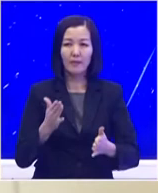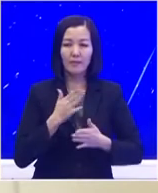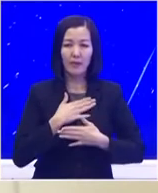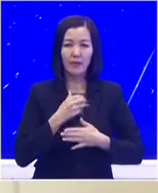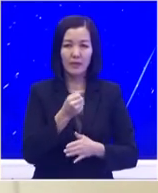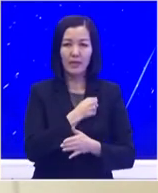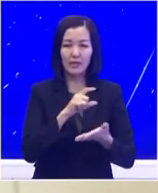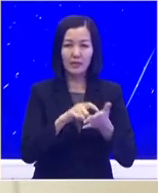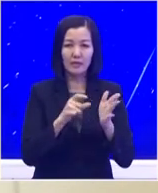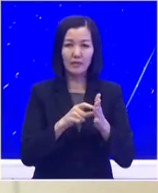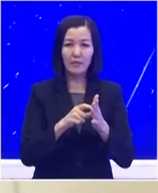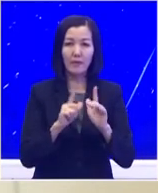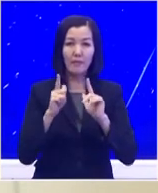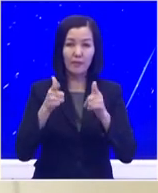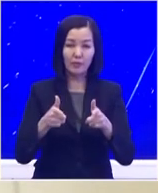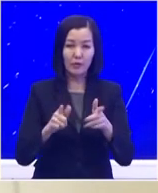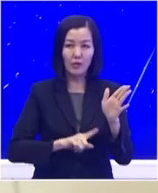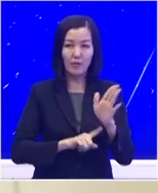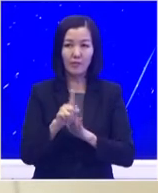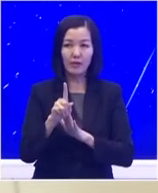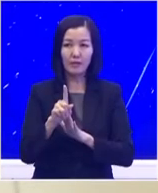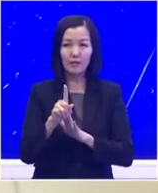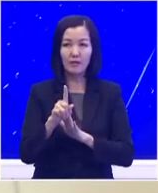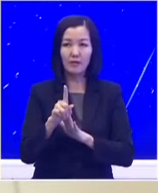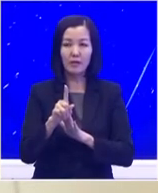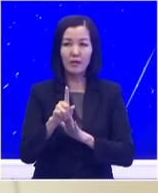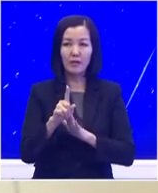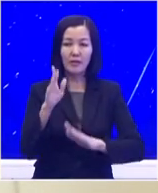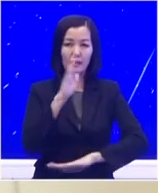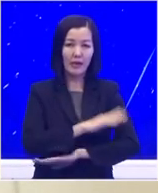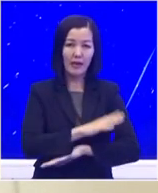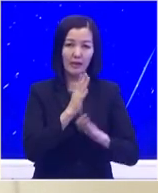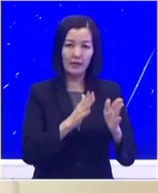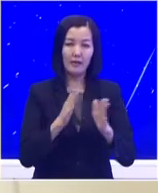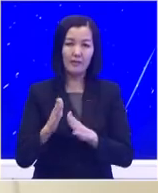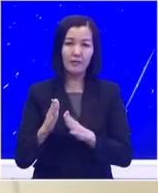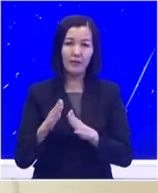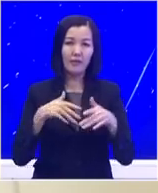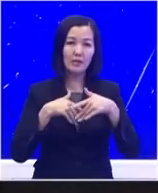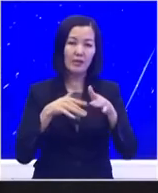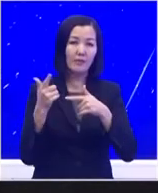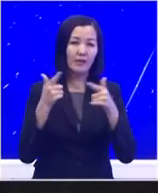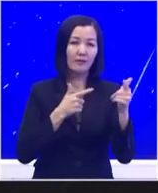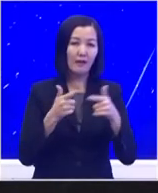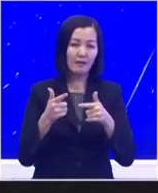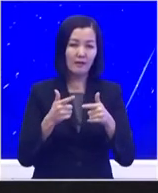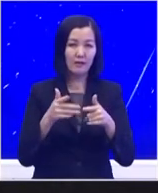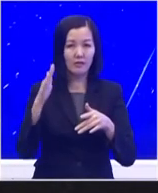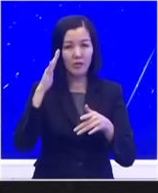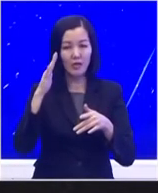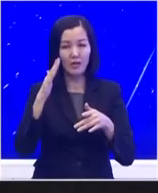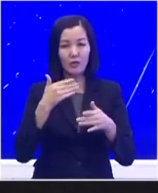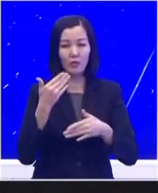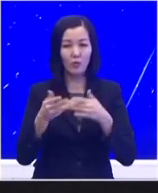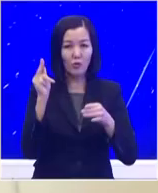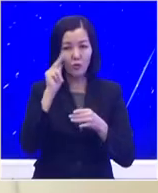кадет сыныбына түскелі бері ембіріншіден дисциплинаға үйрендім, және де саптық дайындық, яғни шагат ету деген бір бөлек, оны да